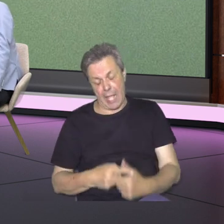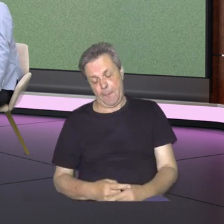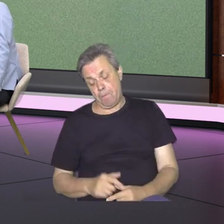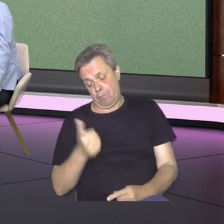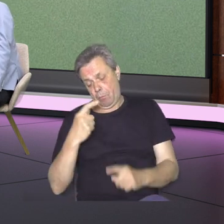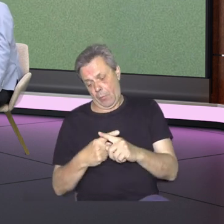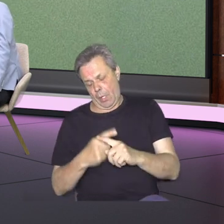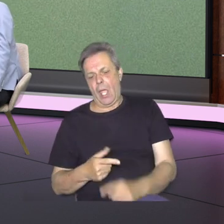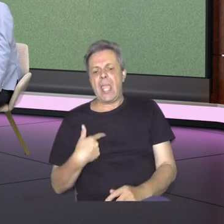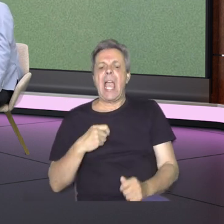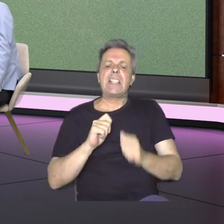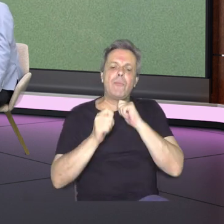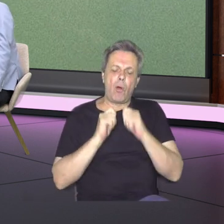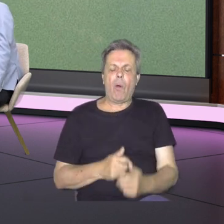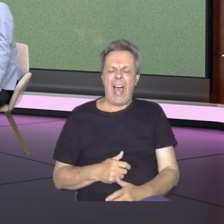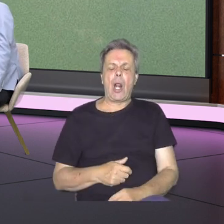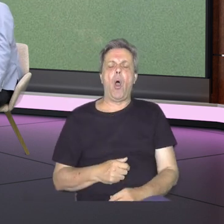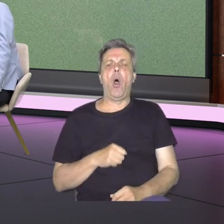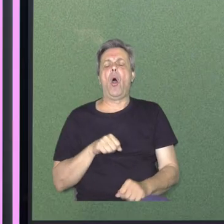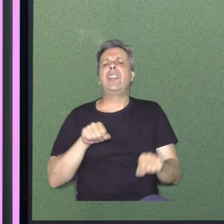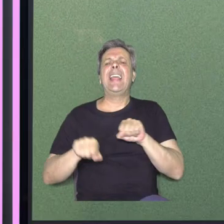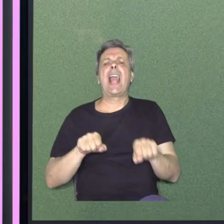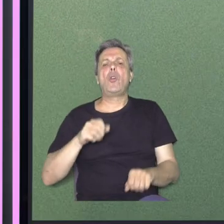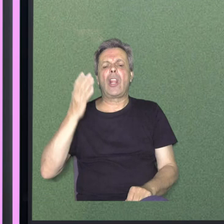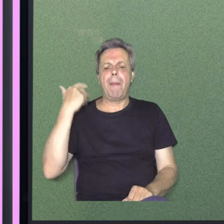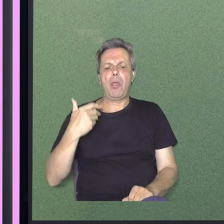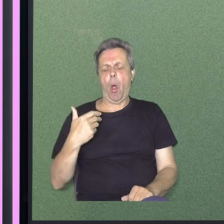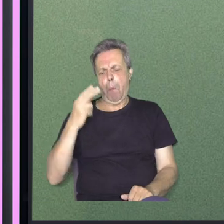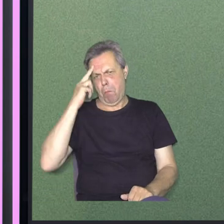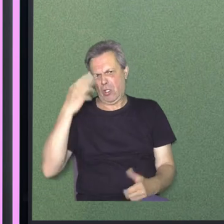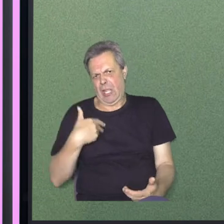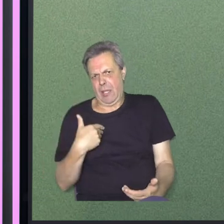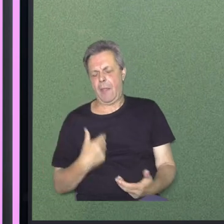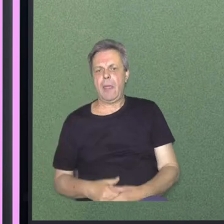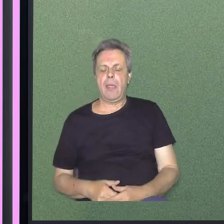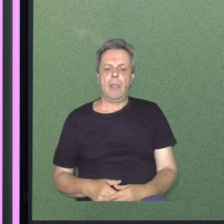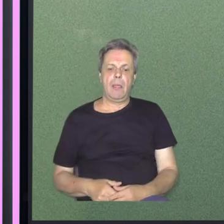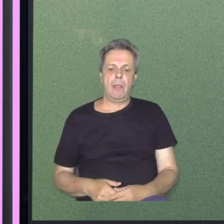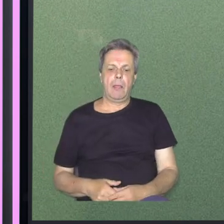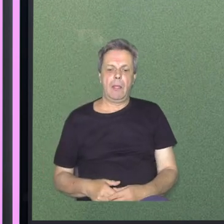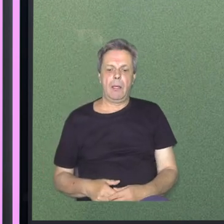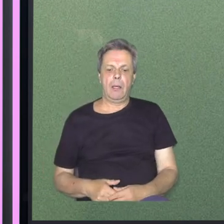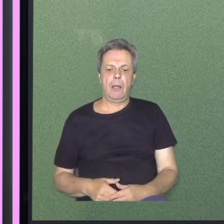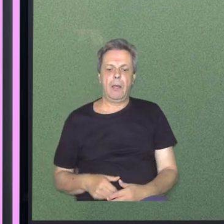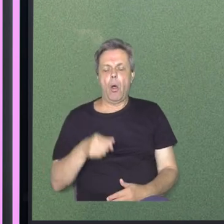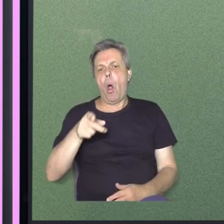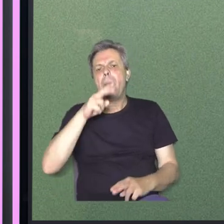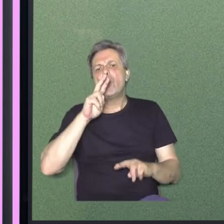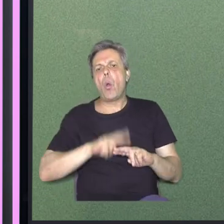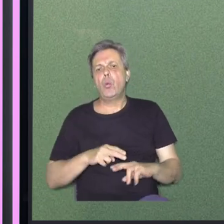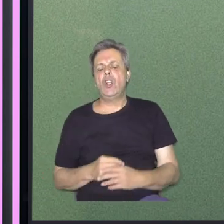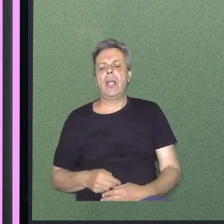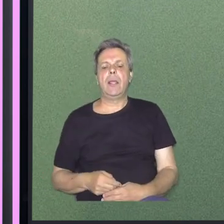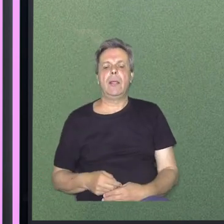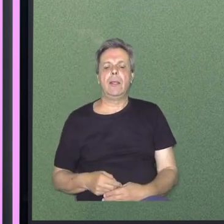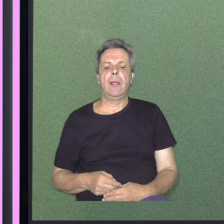sam ja dogovarao, direktor je bio meni poznati i oni su